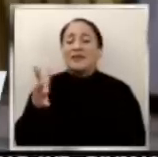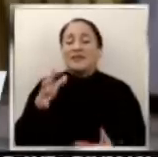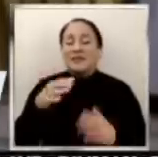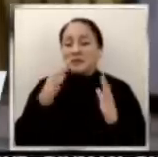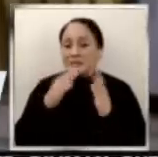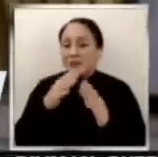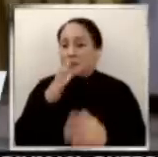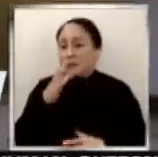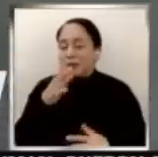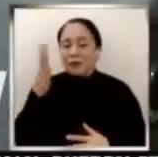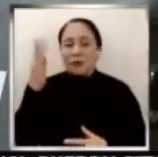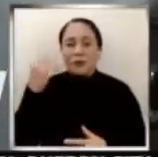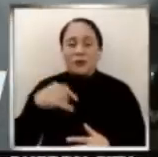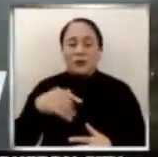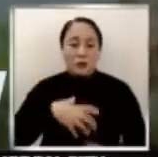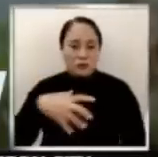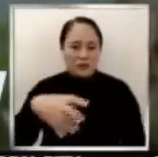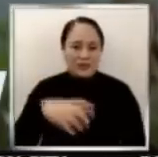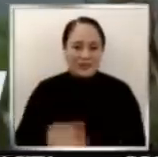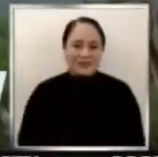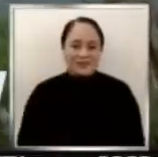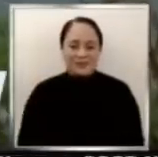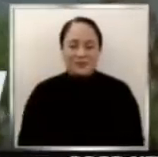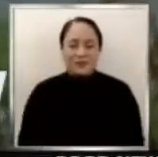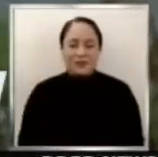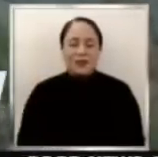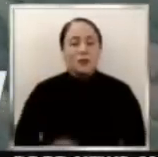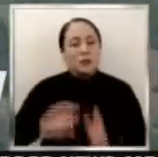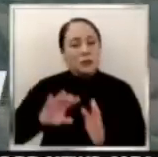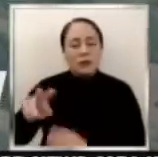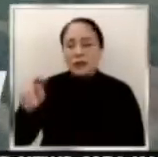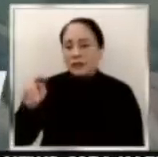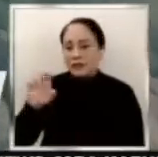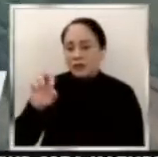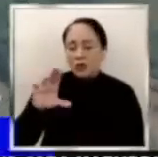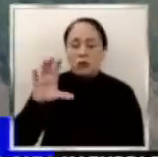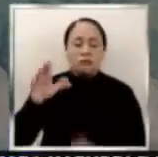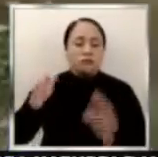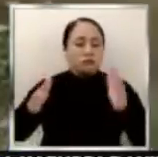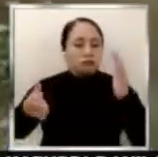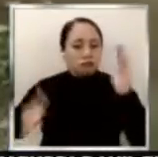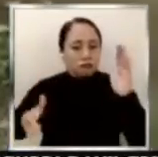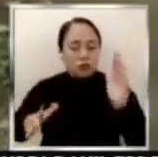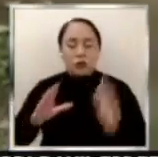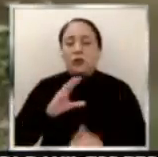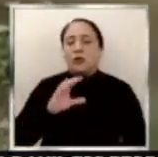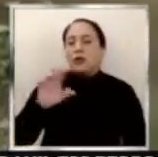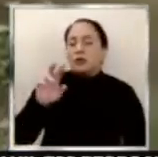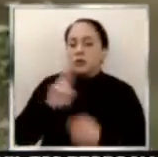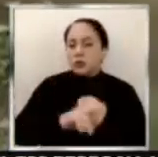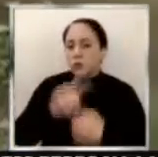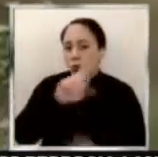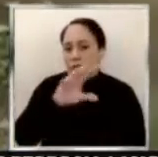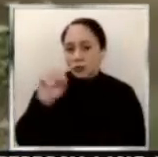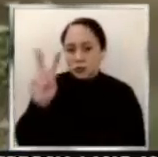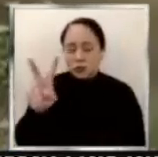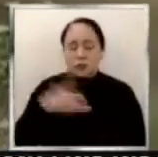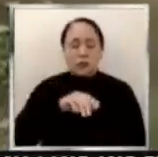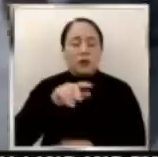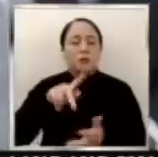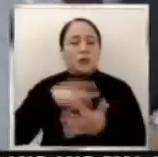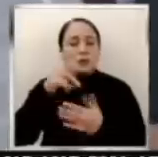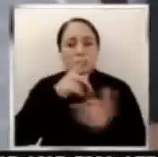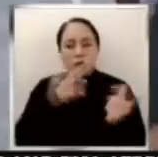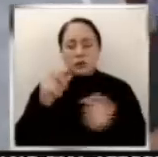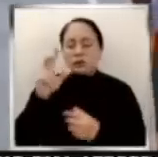mga nagbubuntis. Liban sa NCR, CAR at Regions 1 and 2, ipapatupad ang proyekto sa 13 rehiyon sa